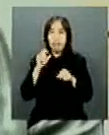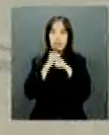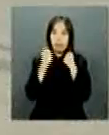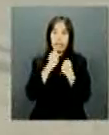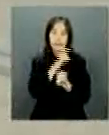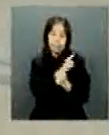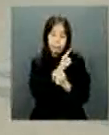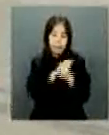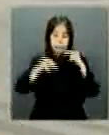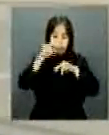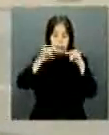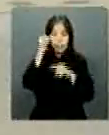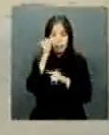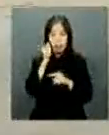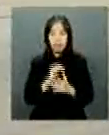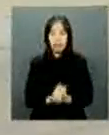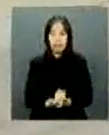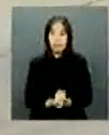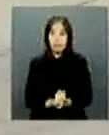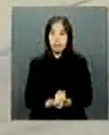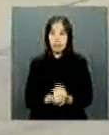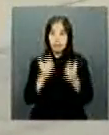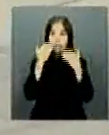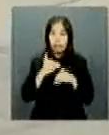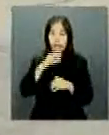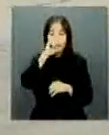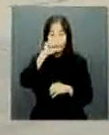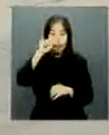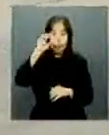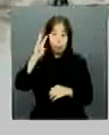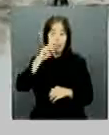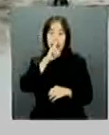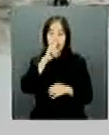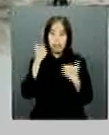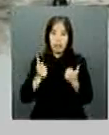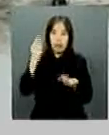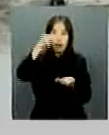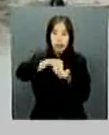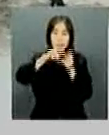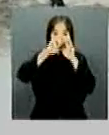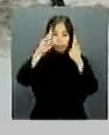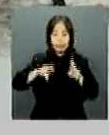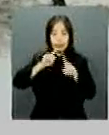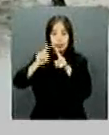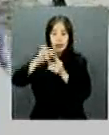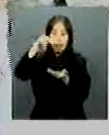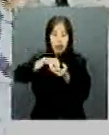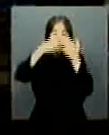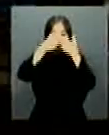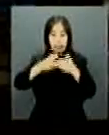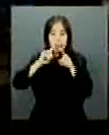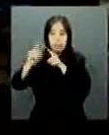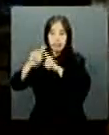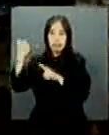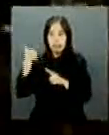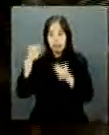ณาให้ สสว.ระบุค่ะว่ามีผู้ประกอบการ SME ที่ได้รับความเดือดร้อนจากอุทกภั